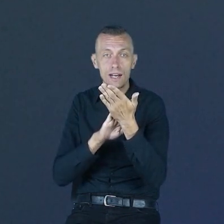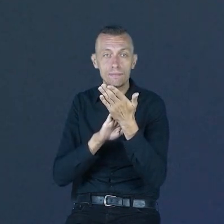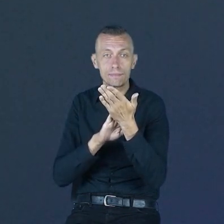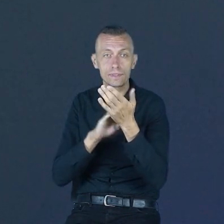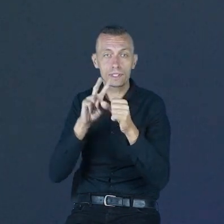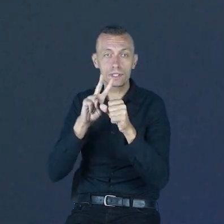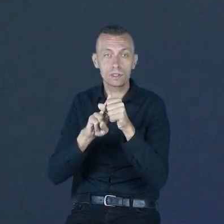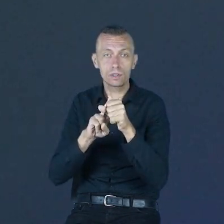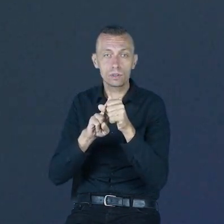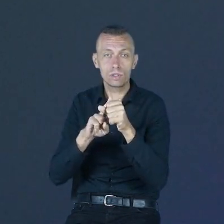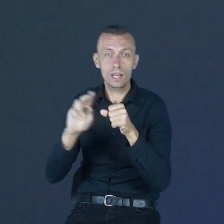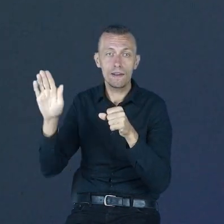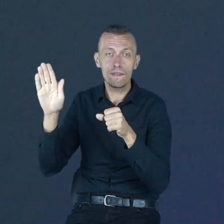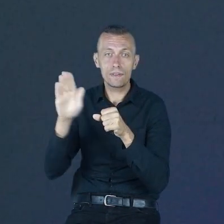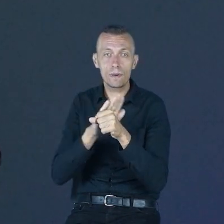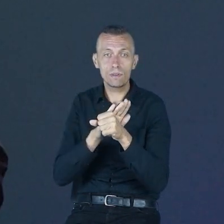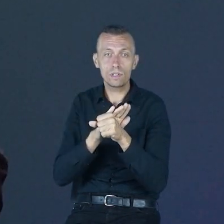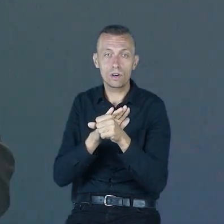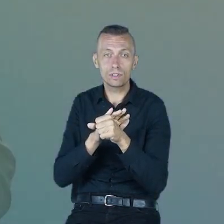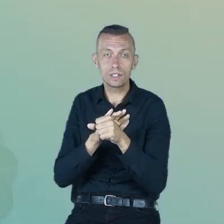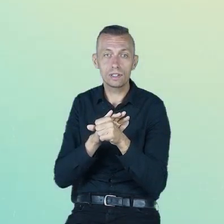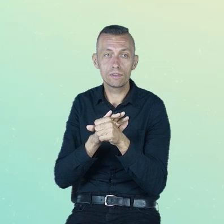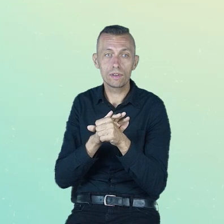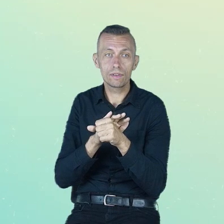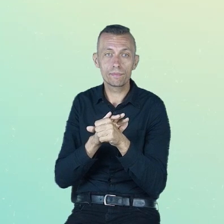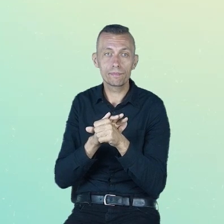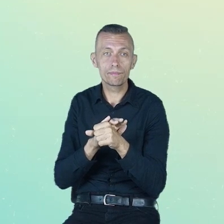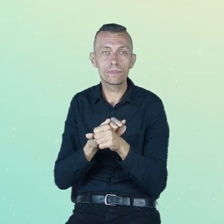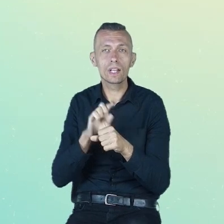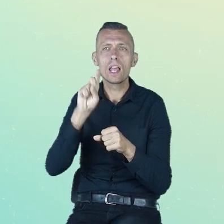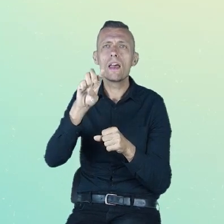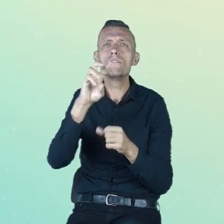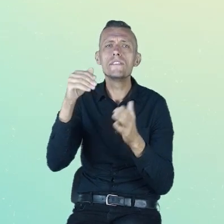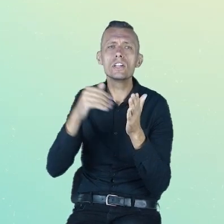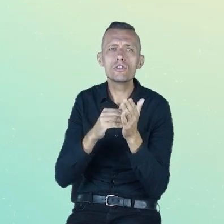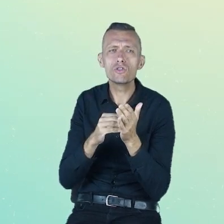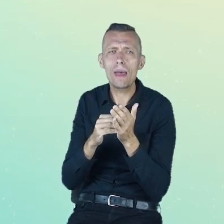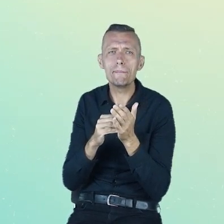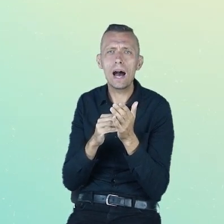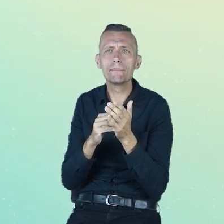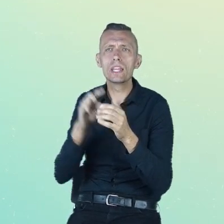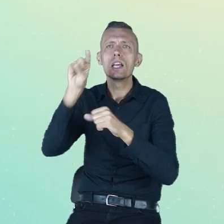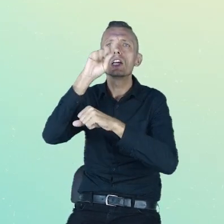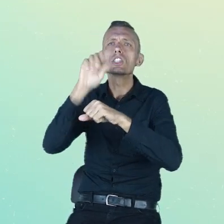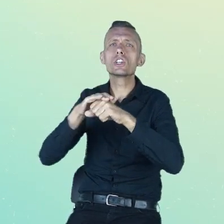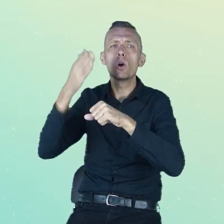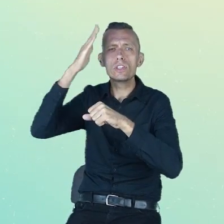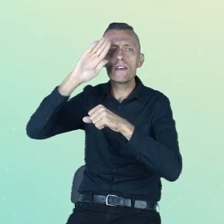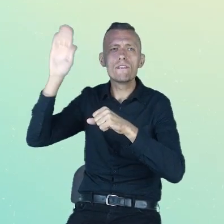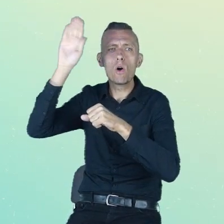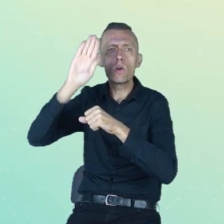rozkaźnikami. Podporządkujcie się więc Bogu, mówi Jakub w 4 rozdziale, wierszu 7 aż do